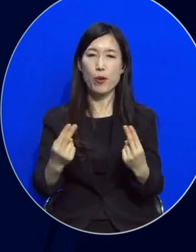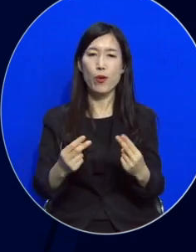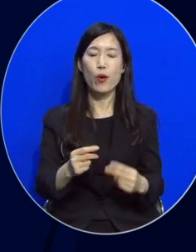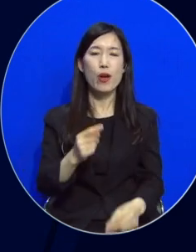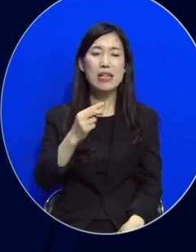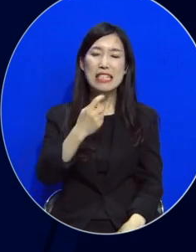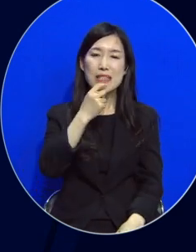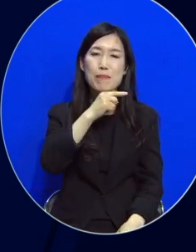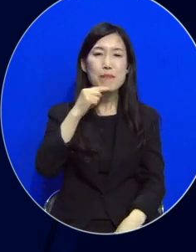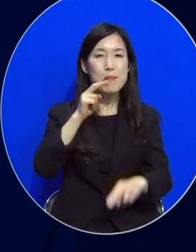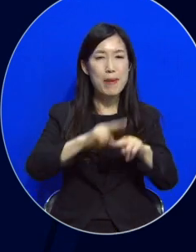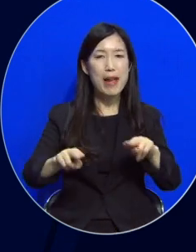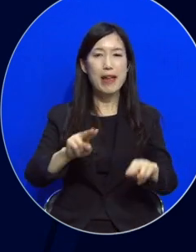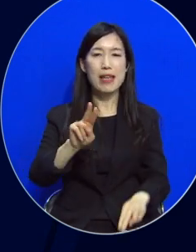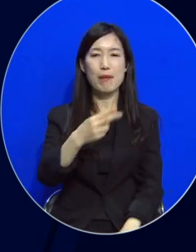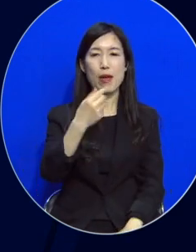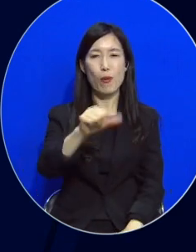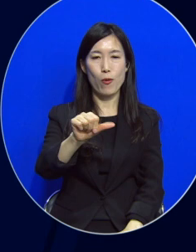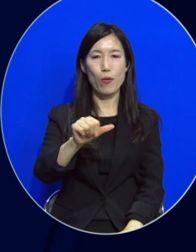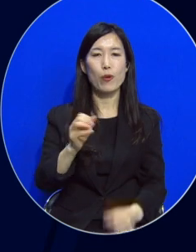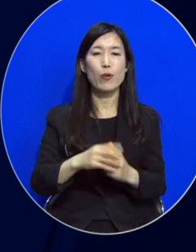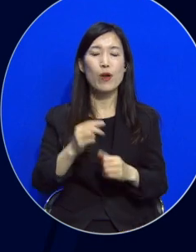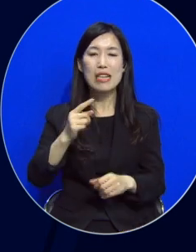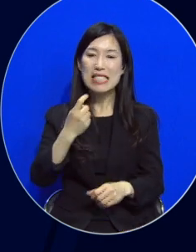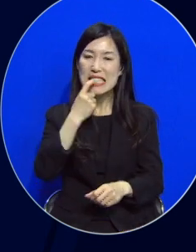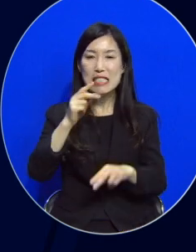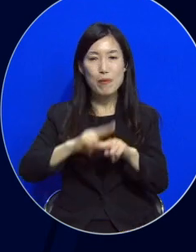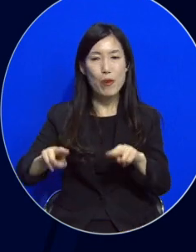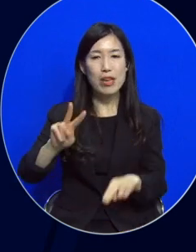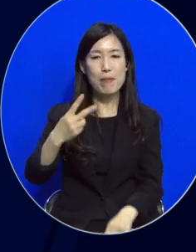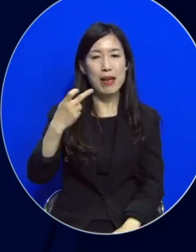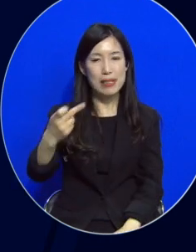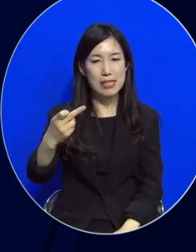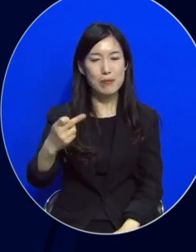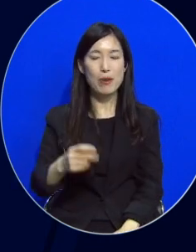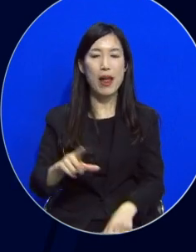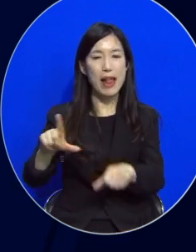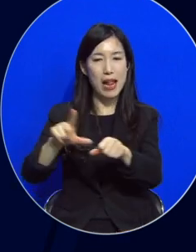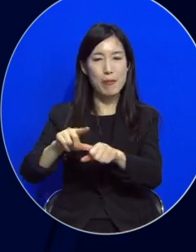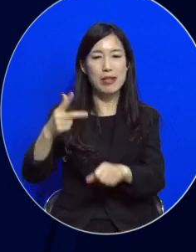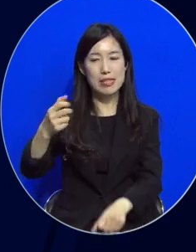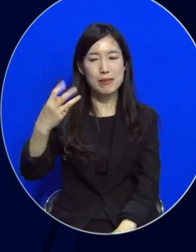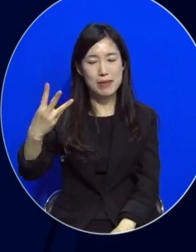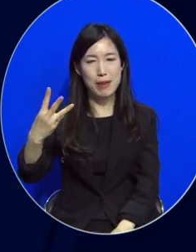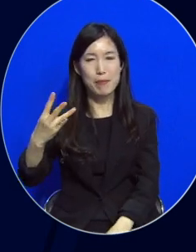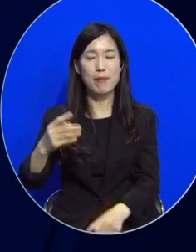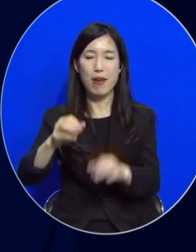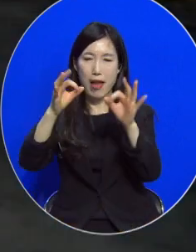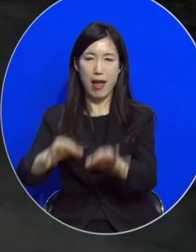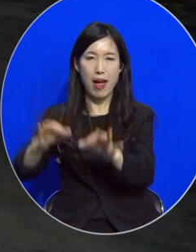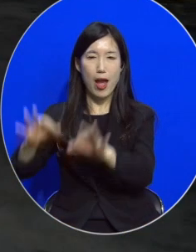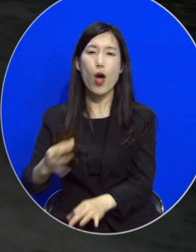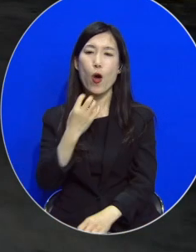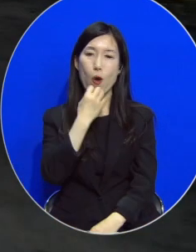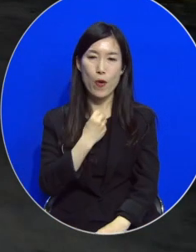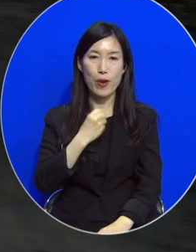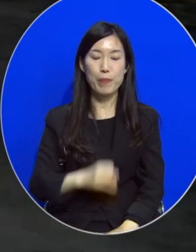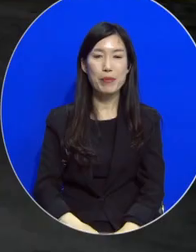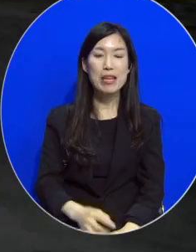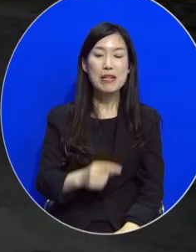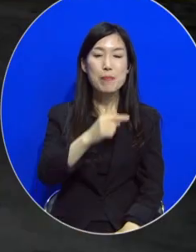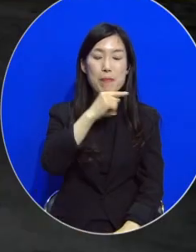205원 경유는 리터당 212원 lpg부터는 리터당 73원의 가격이나 효과가 있을 것으로 예상했습니다 또